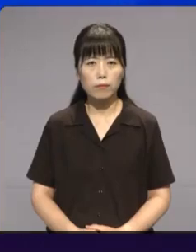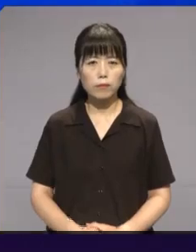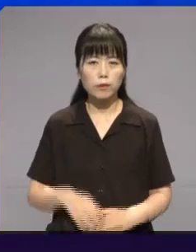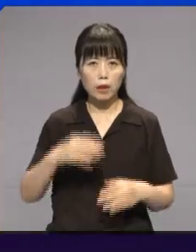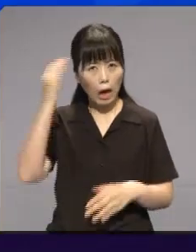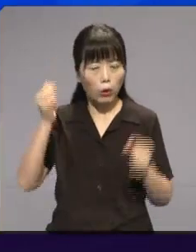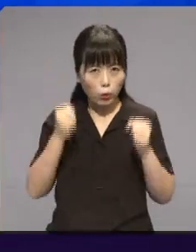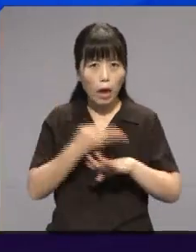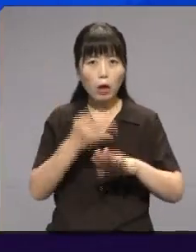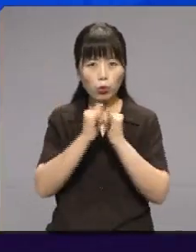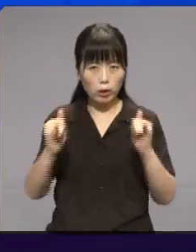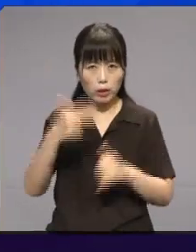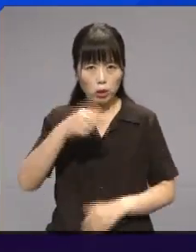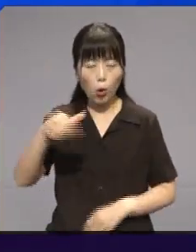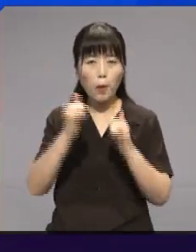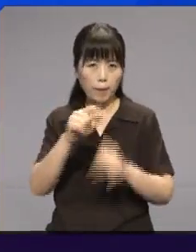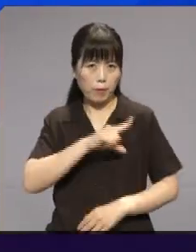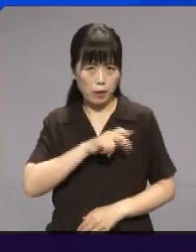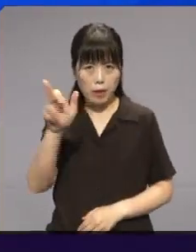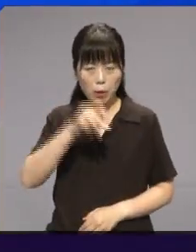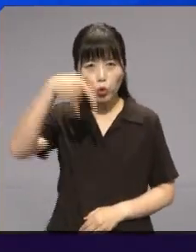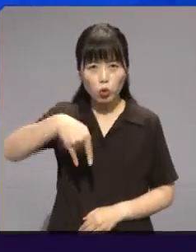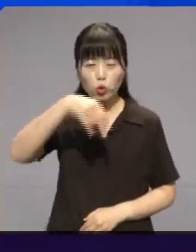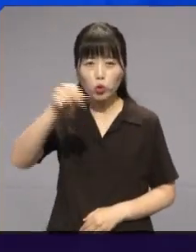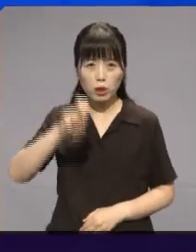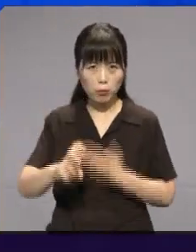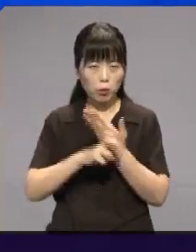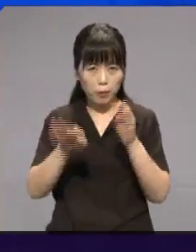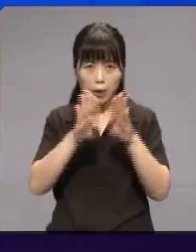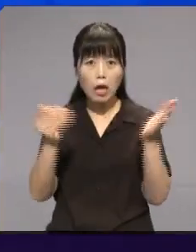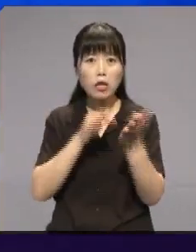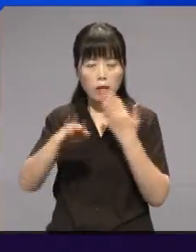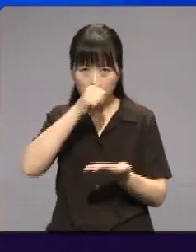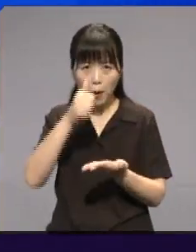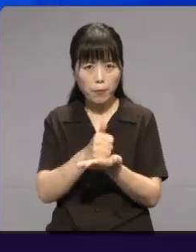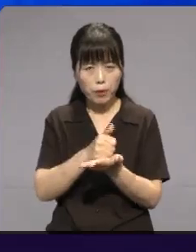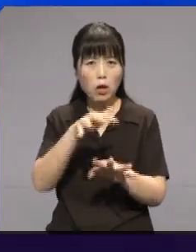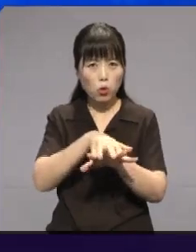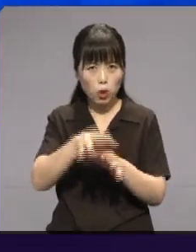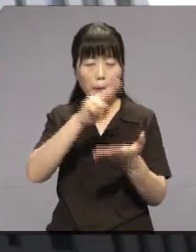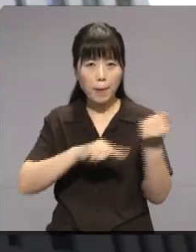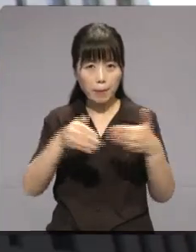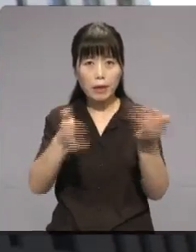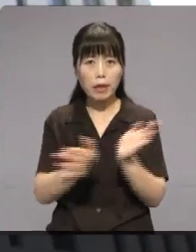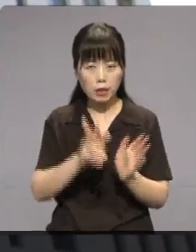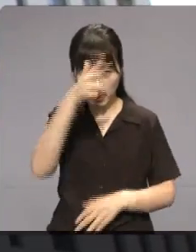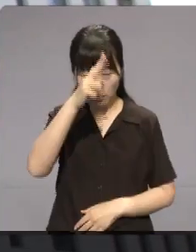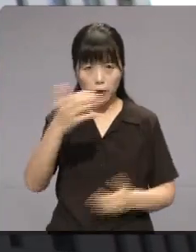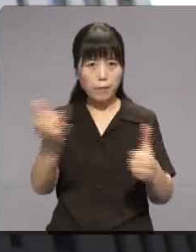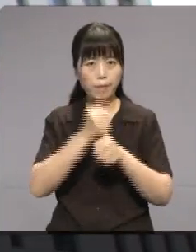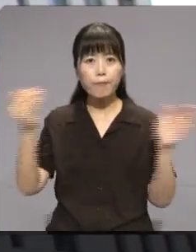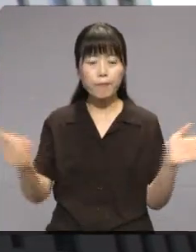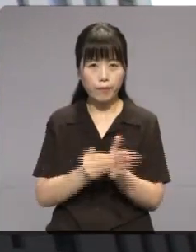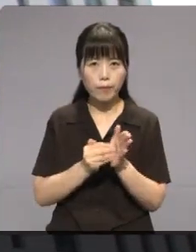내외국인 7,500명 명의로 이른바 대포 유심을 불법으로 개통한 뒤 범죄 조직에 판매한 일당이 경찰에